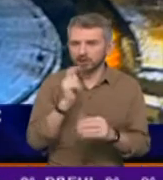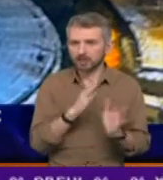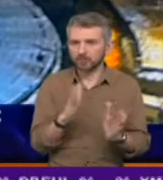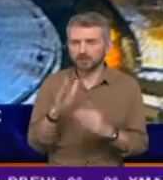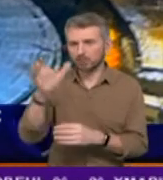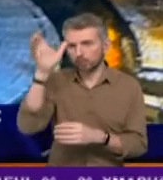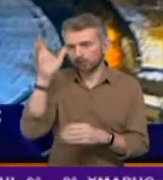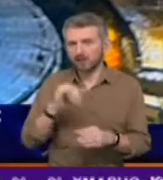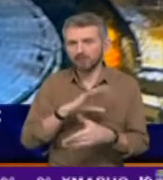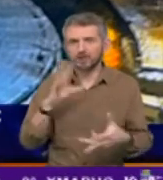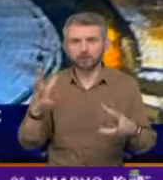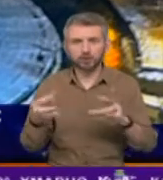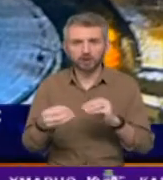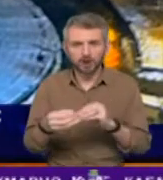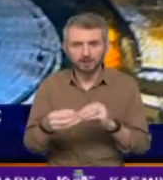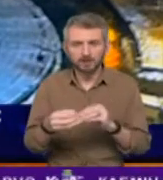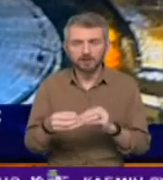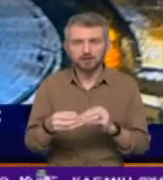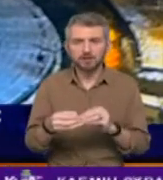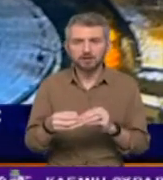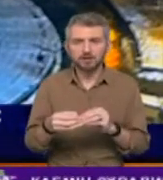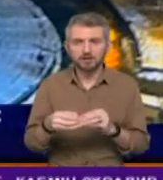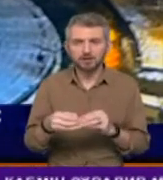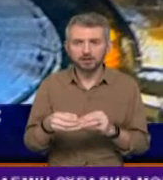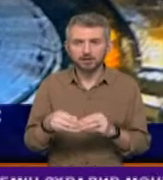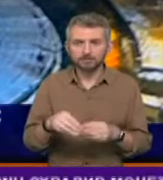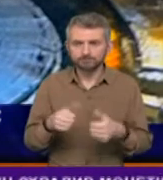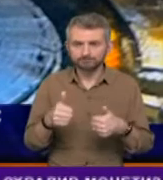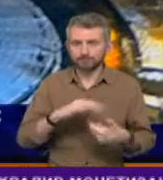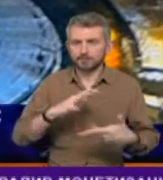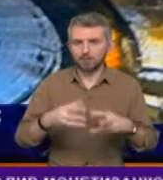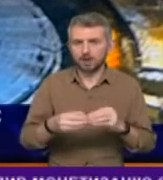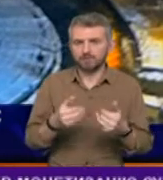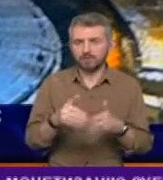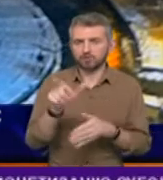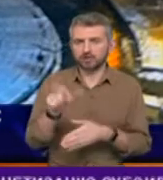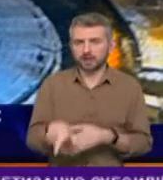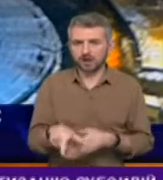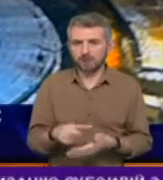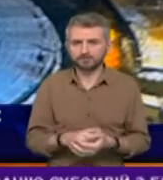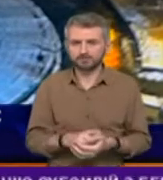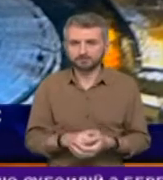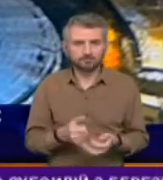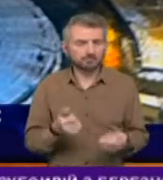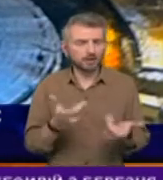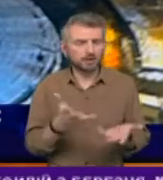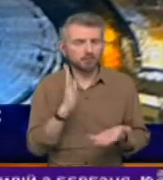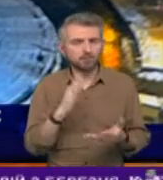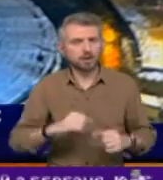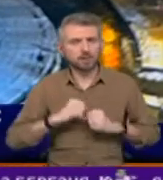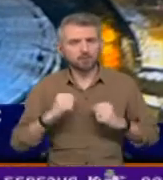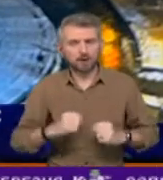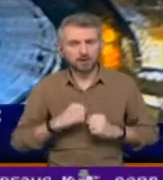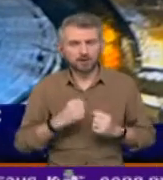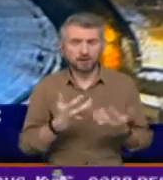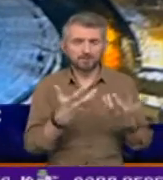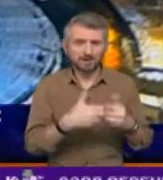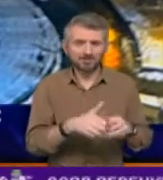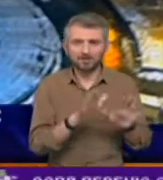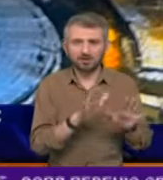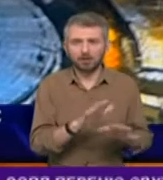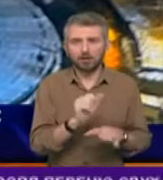що якщо я допоможу цій дитині, то хтось допоможе моїй. Насправді, коли ви допомагаєте одній, Ви ту дитину, яка намагалася,